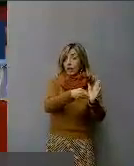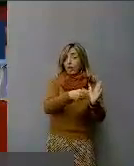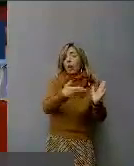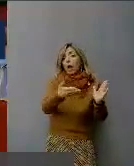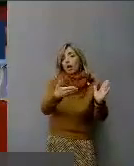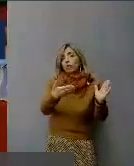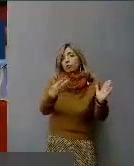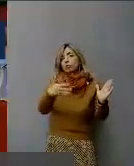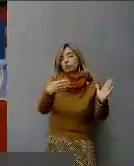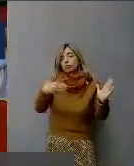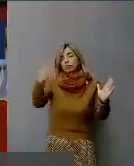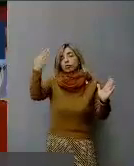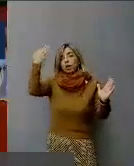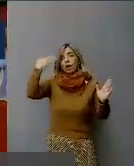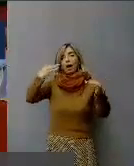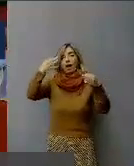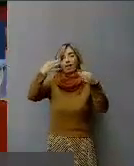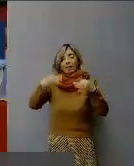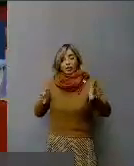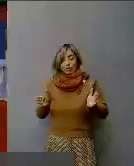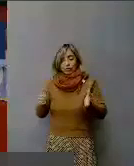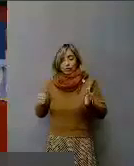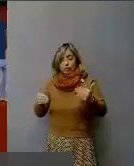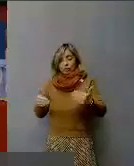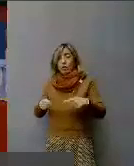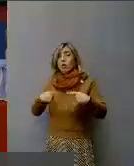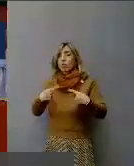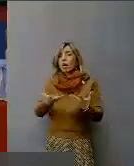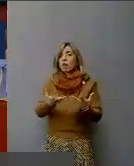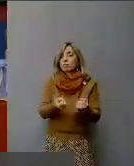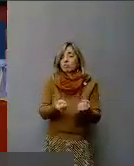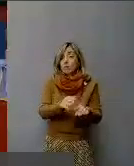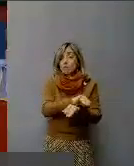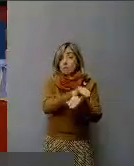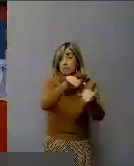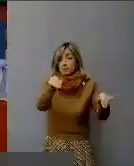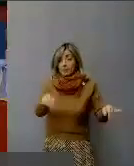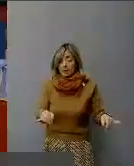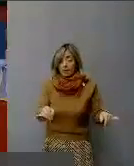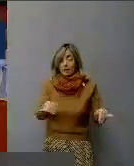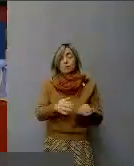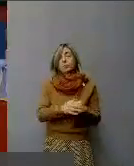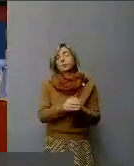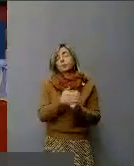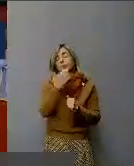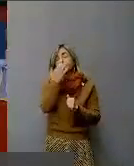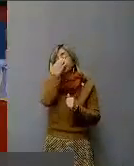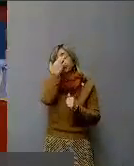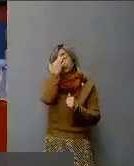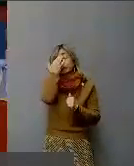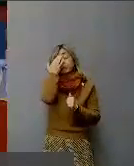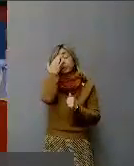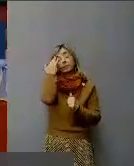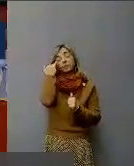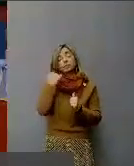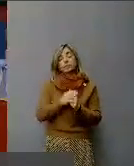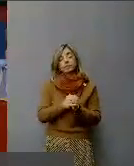decise in aula e non hanno mai avuto riscontro perché qui si chiedeva di magari forse oggi